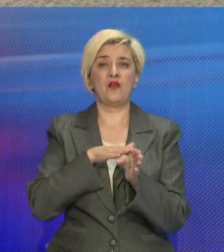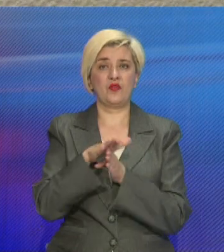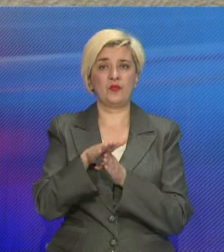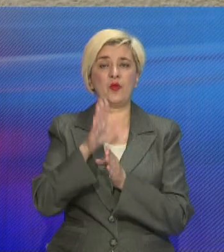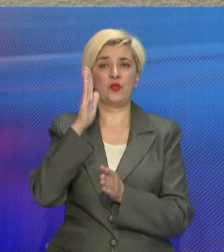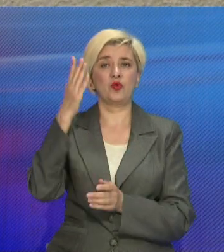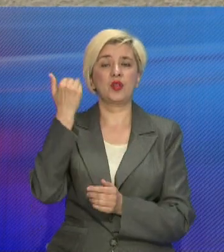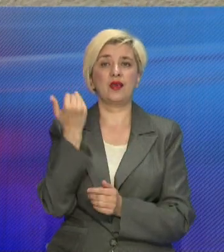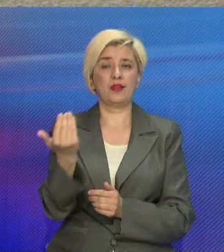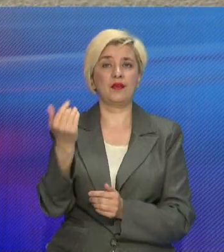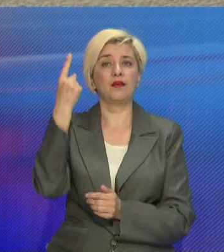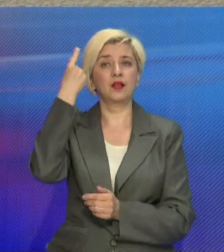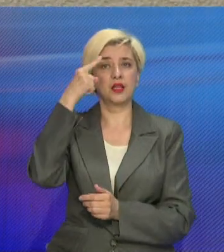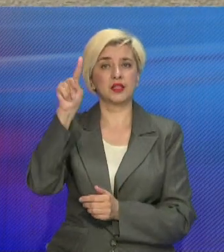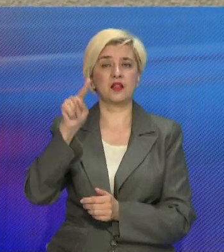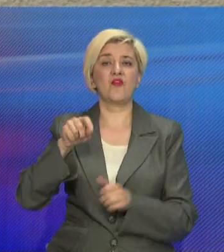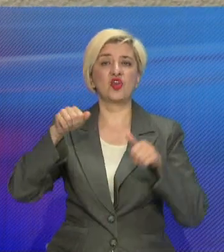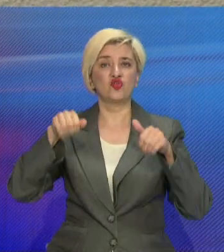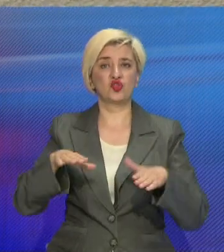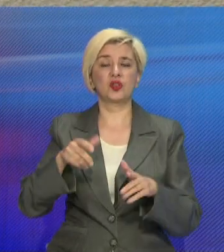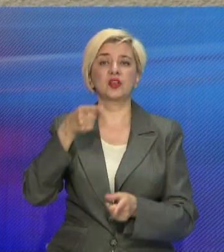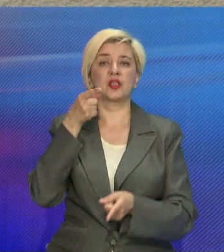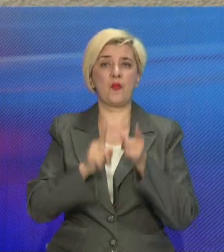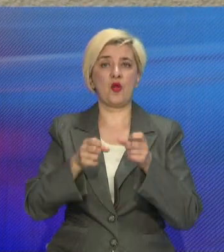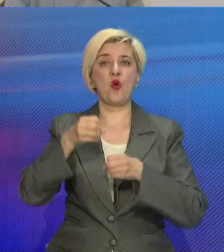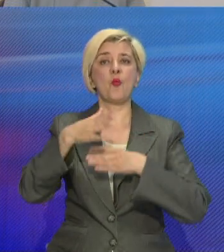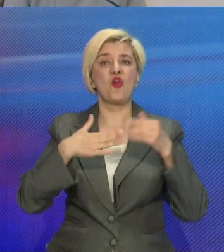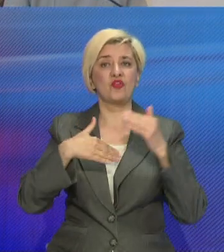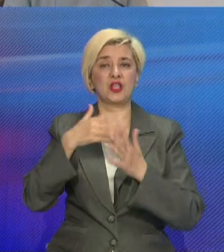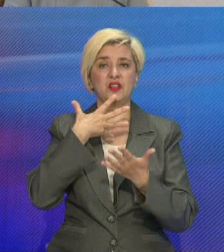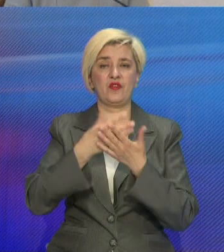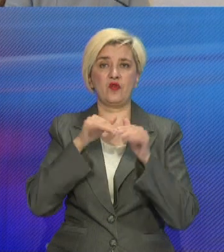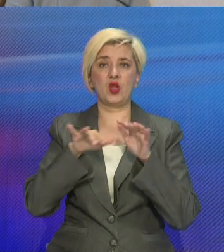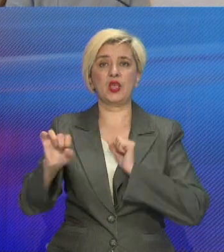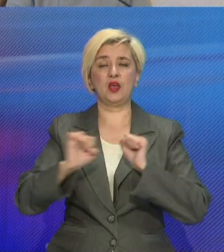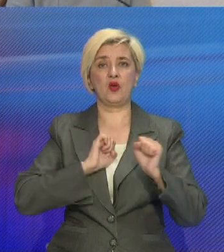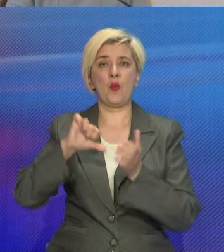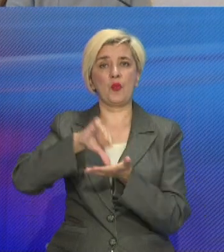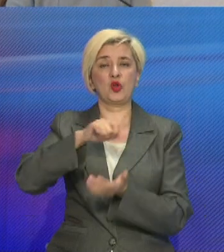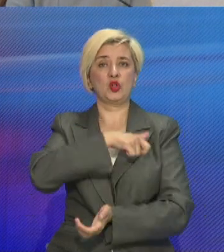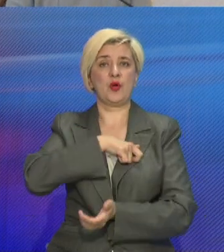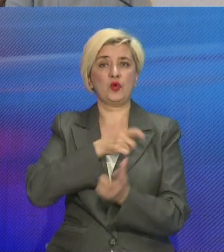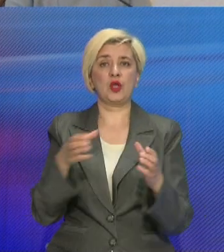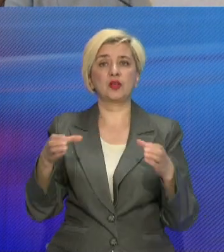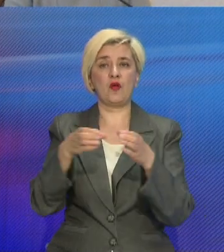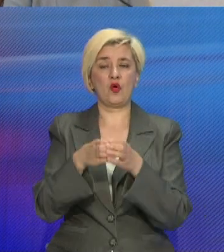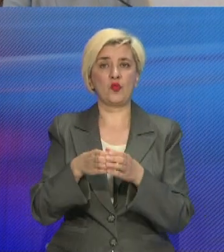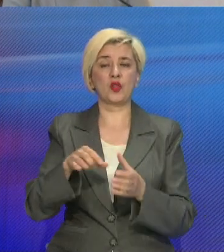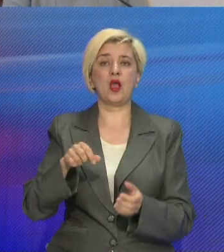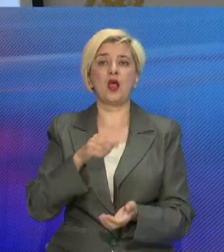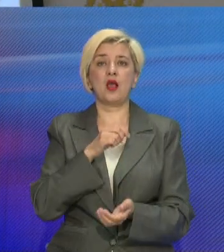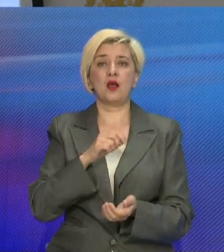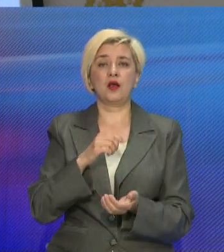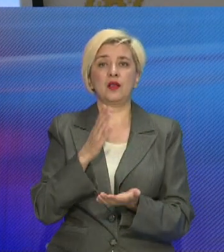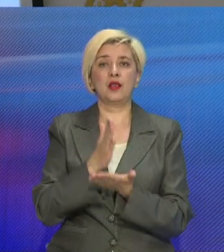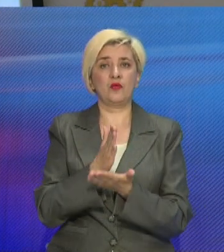Ініцыятыўныя, рашучыя, сапраўдныя прафесіяналы сваёй справы. Кіраўнікі, прадстаўнікі дэпутацкага корпуса, уладальнікі